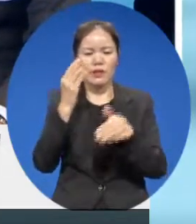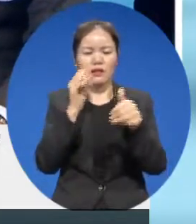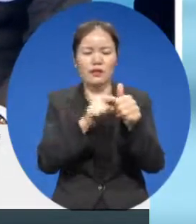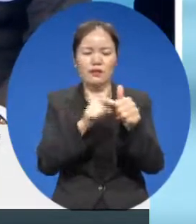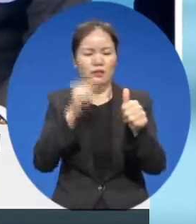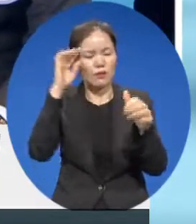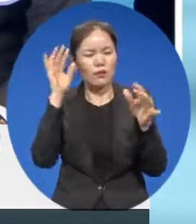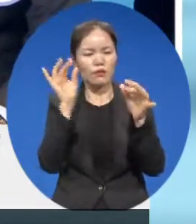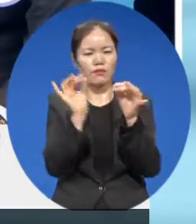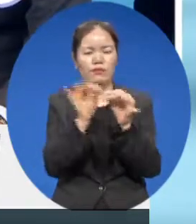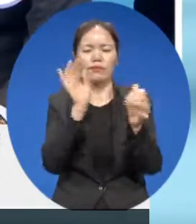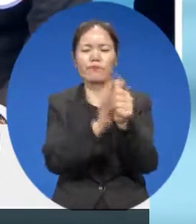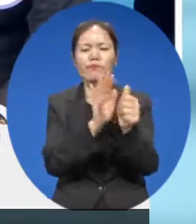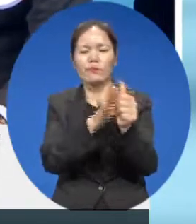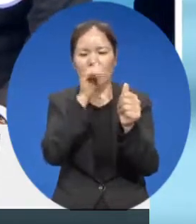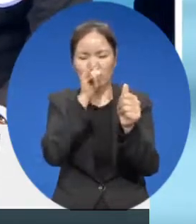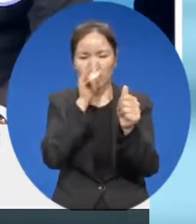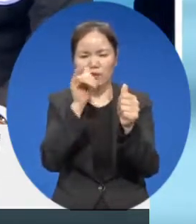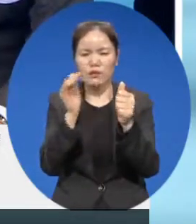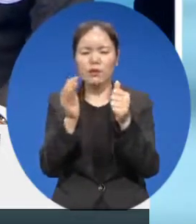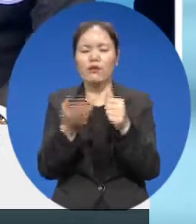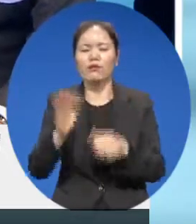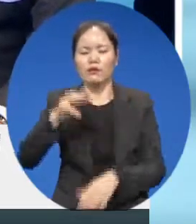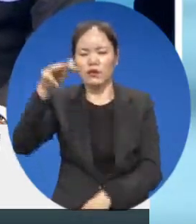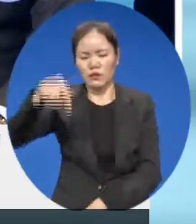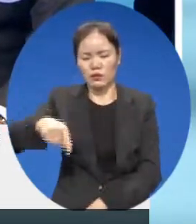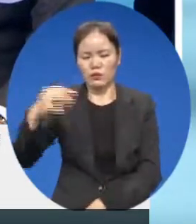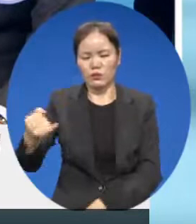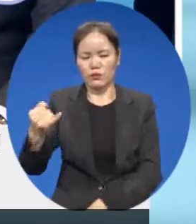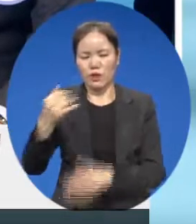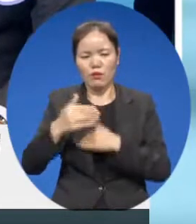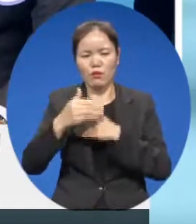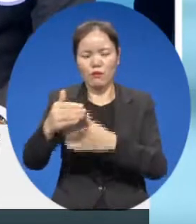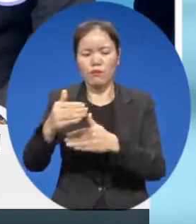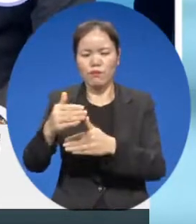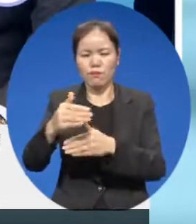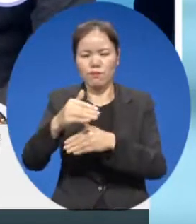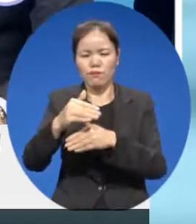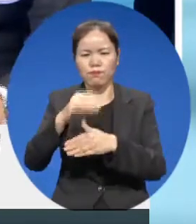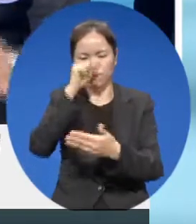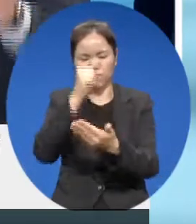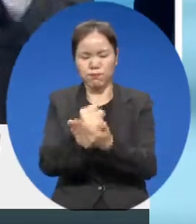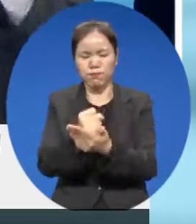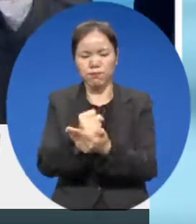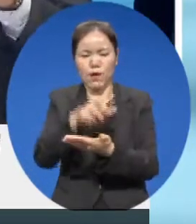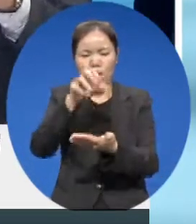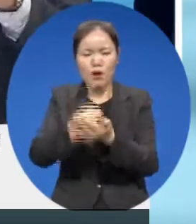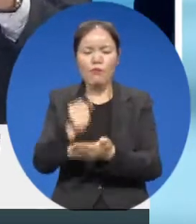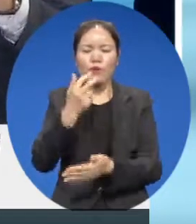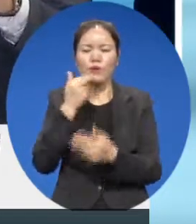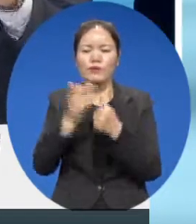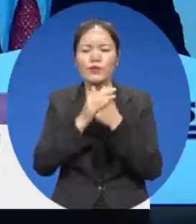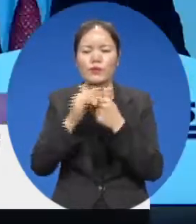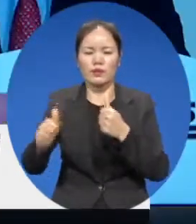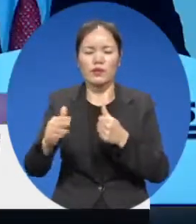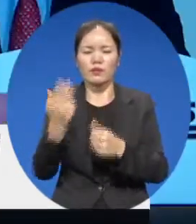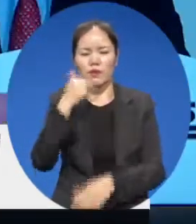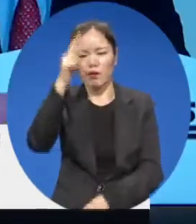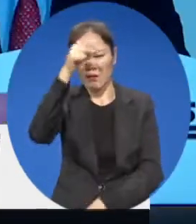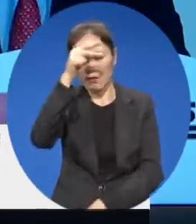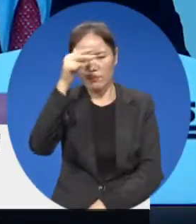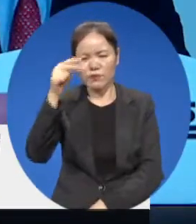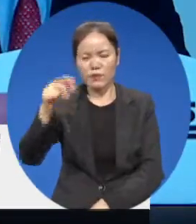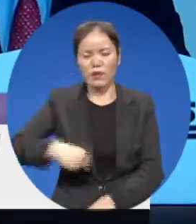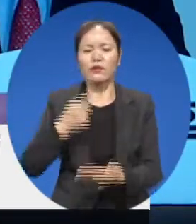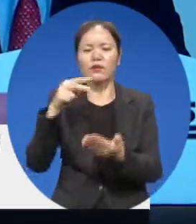절차적 정당성을 확보하지 못하자 평소에 운석을 총장을 좋아하지 않던 검사를 마저도 법치주의의 검찰의 독립성